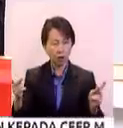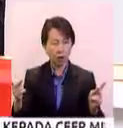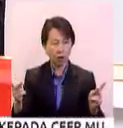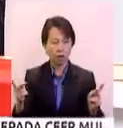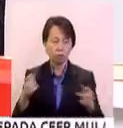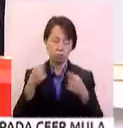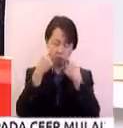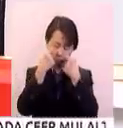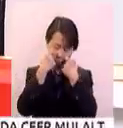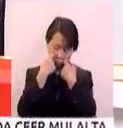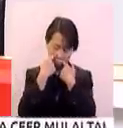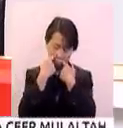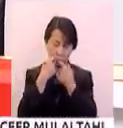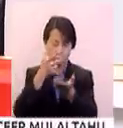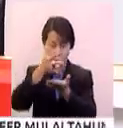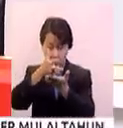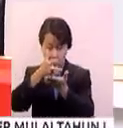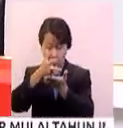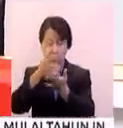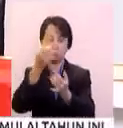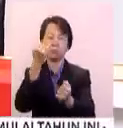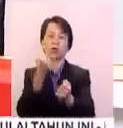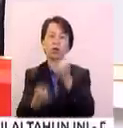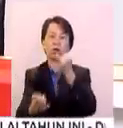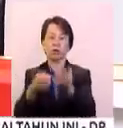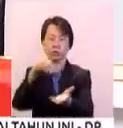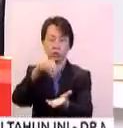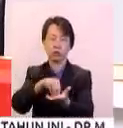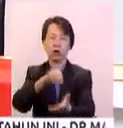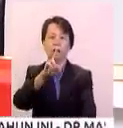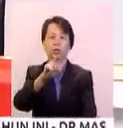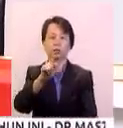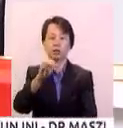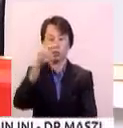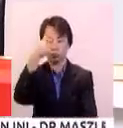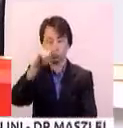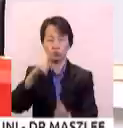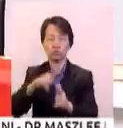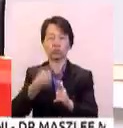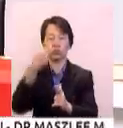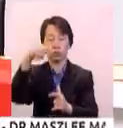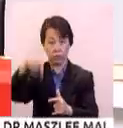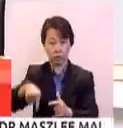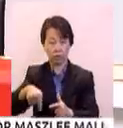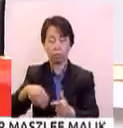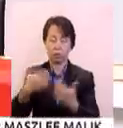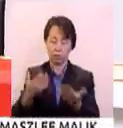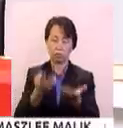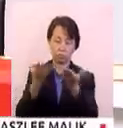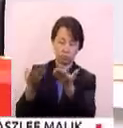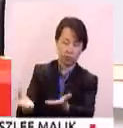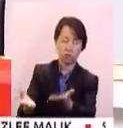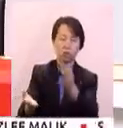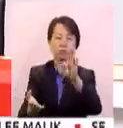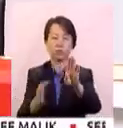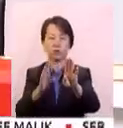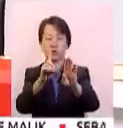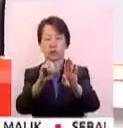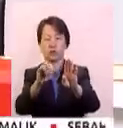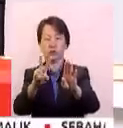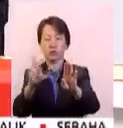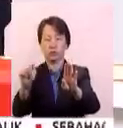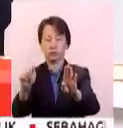agak menyedihkan, bersiaran buat kali terakhir di RTM untuk Ramadan ini. Dan nak tahu kisah lanjut, kita terus bersama